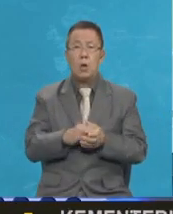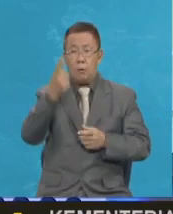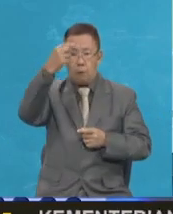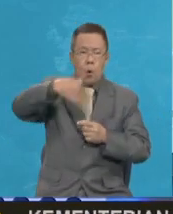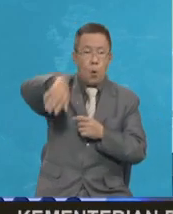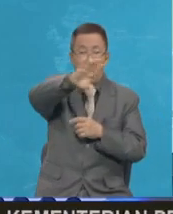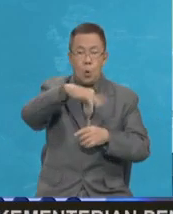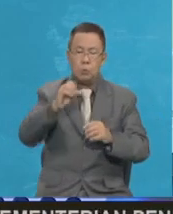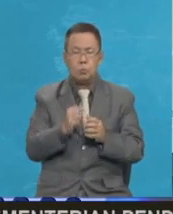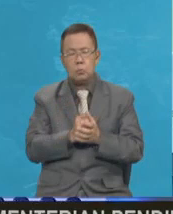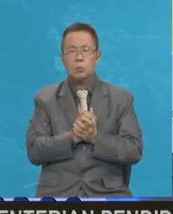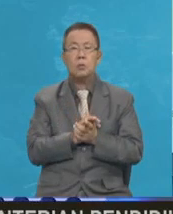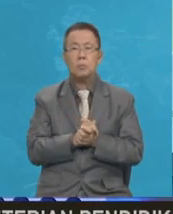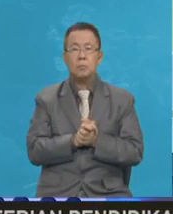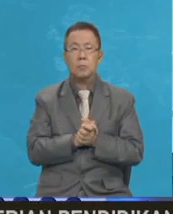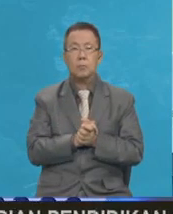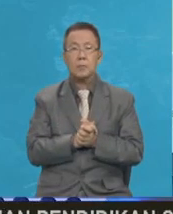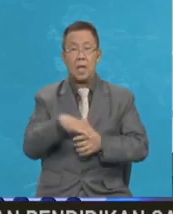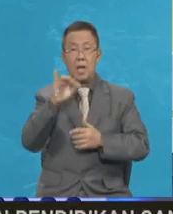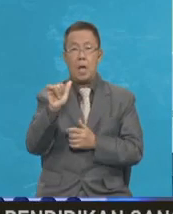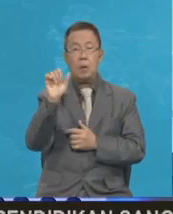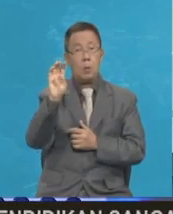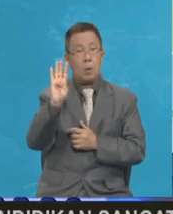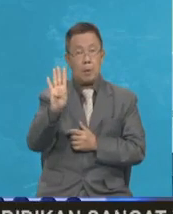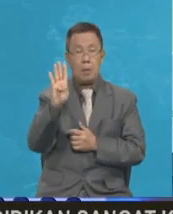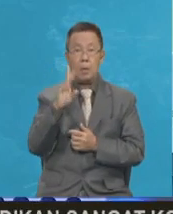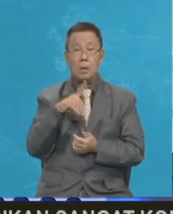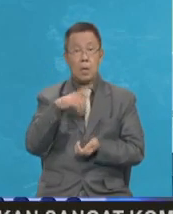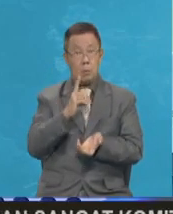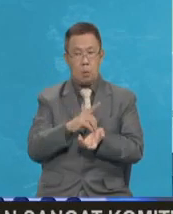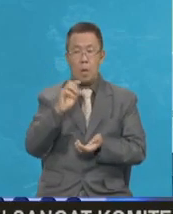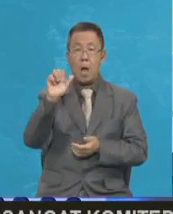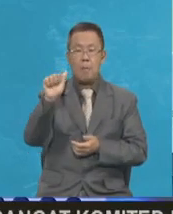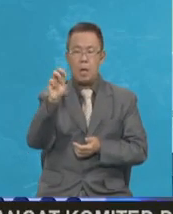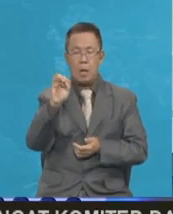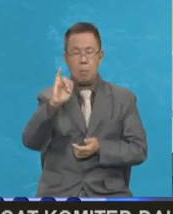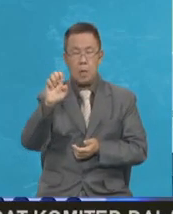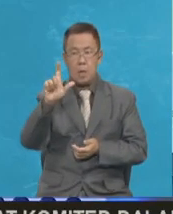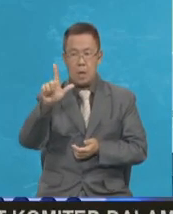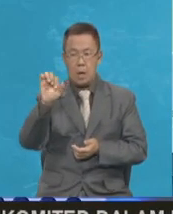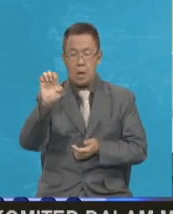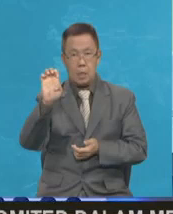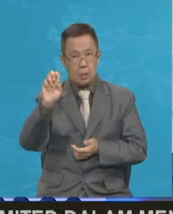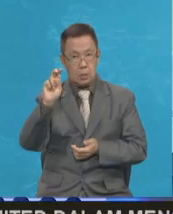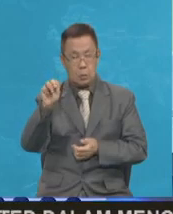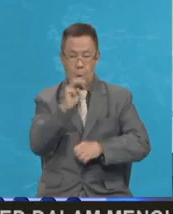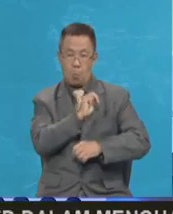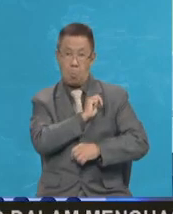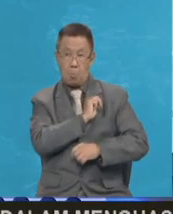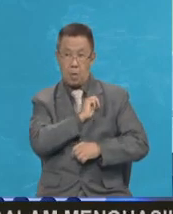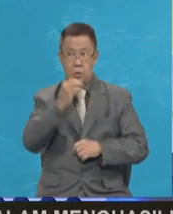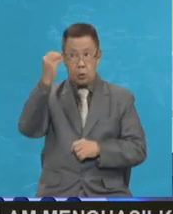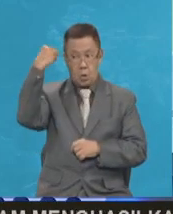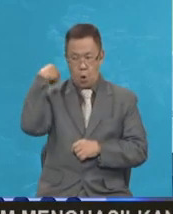penduduk yang terus terjejas yang berhormat dato' Sri Setyo Doctor awam Haji Muhammad Amin You bin Abdulloh menteri di jabatan